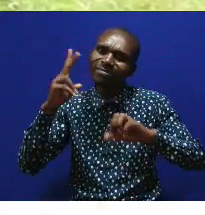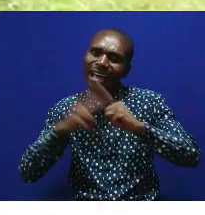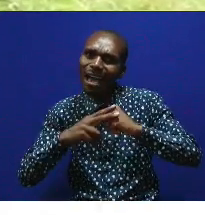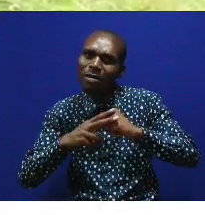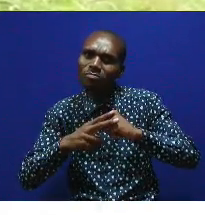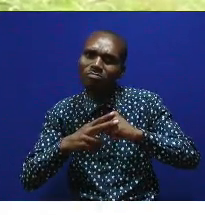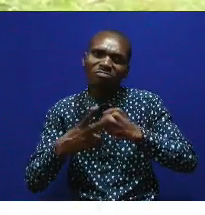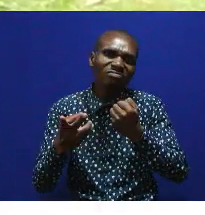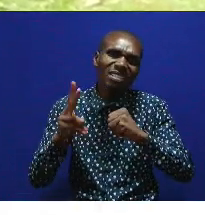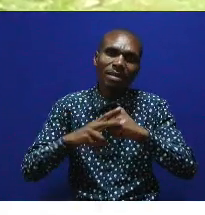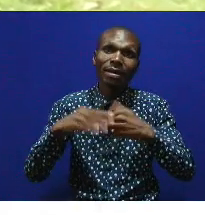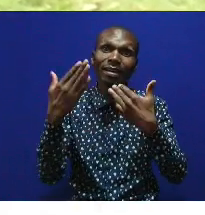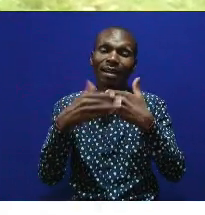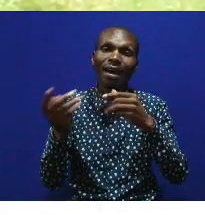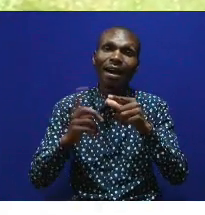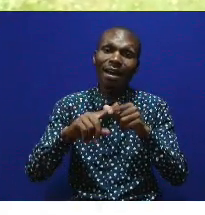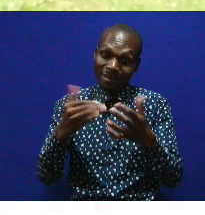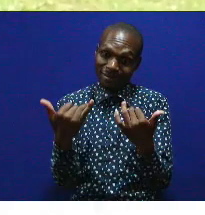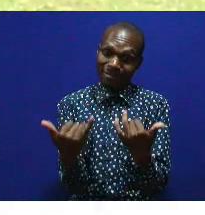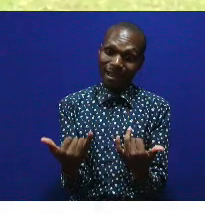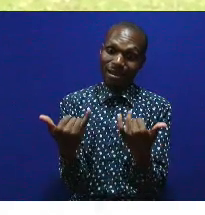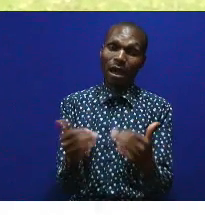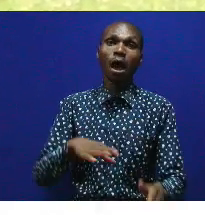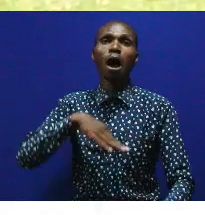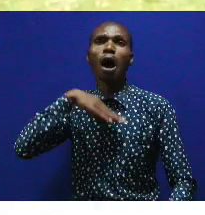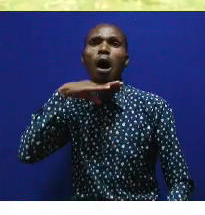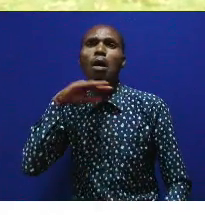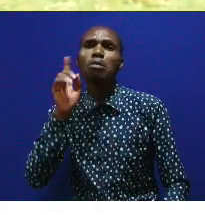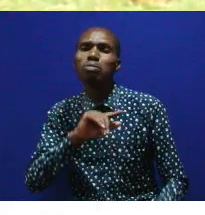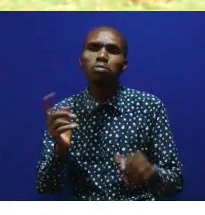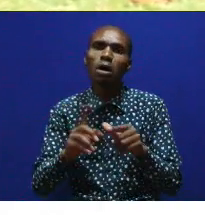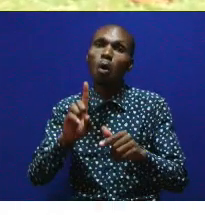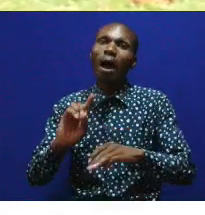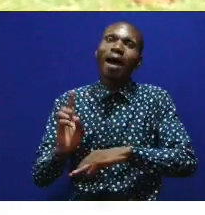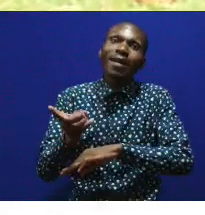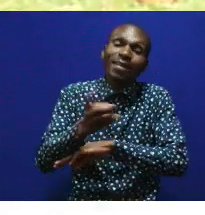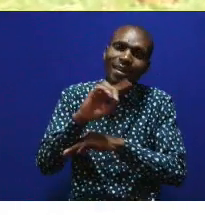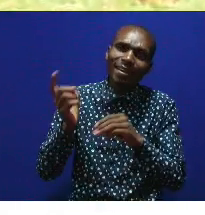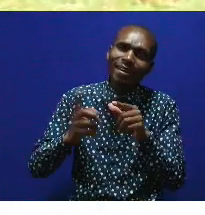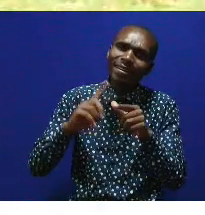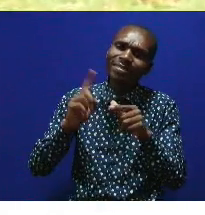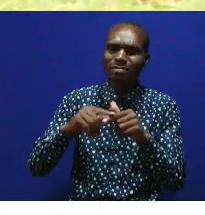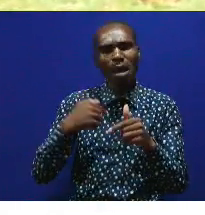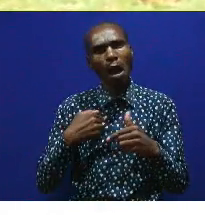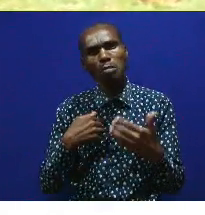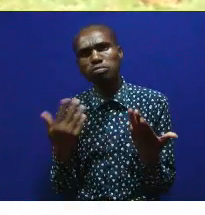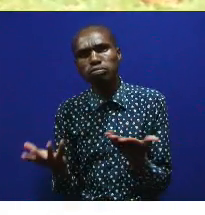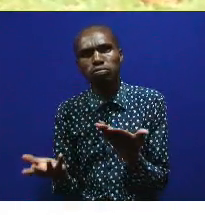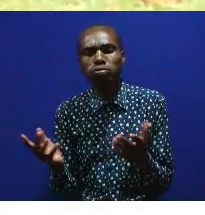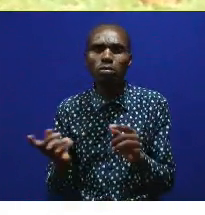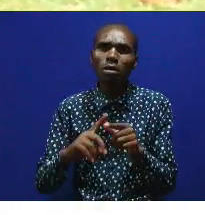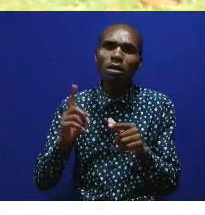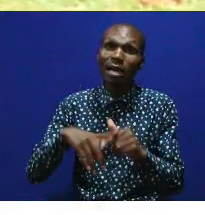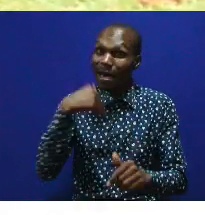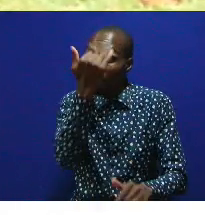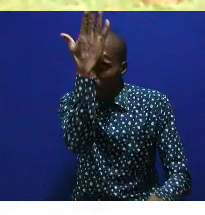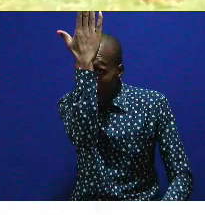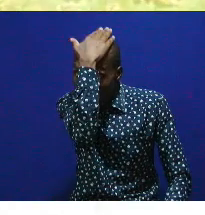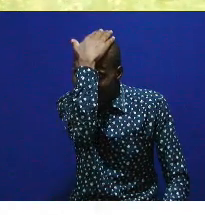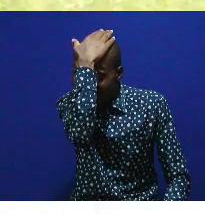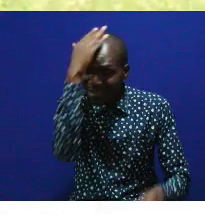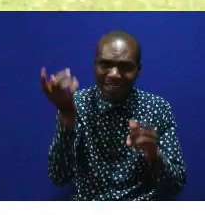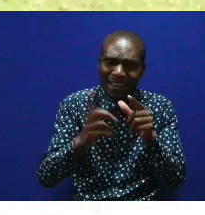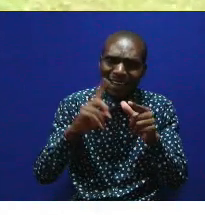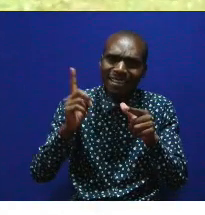hakuongeati Leoti Sasa siku Moja ilikuwa ni ilikuwa ni Monday